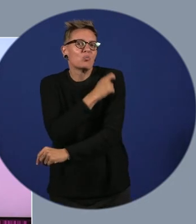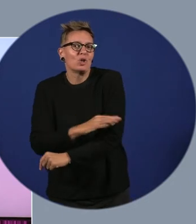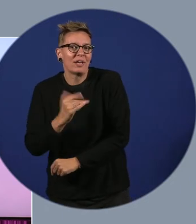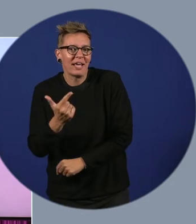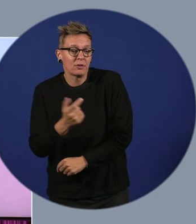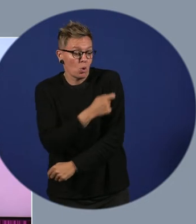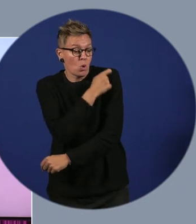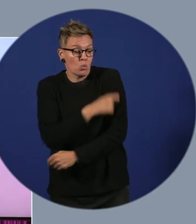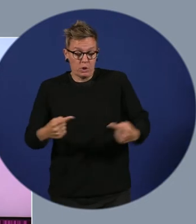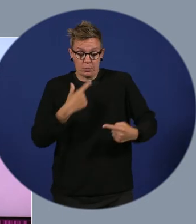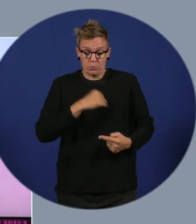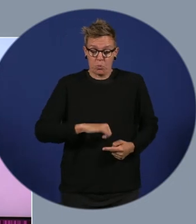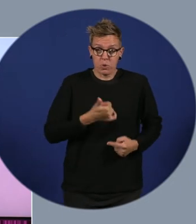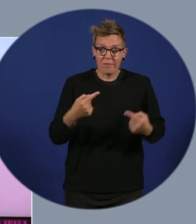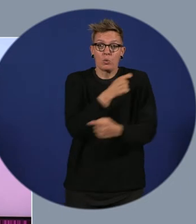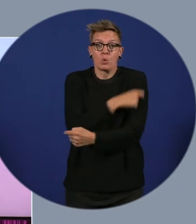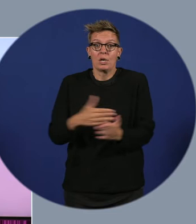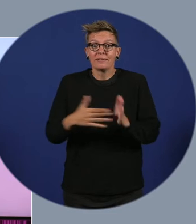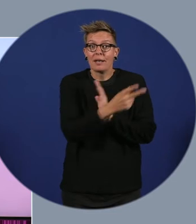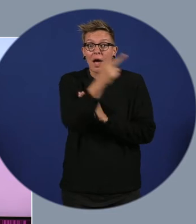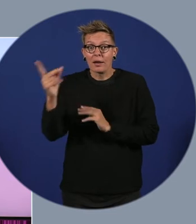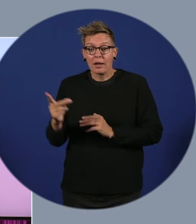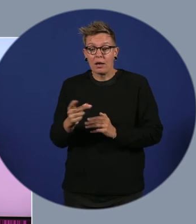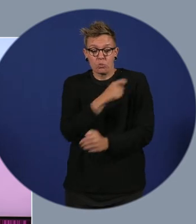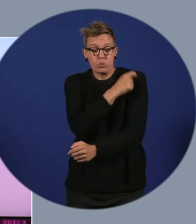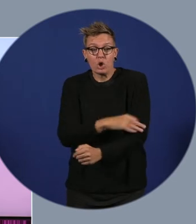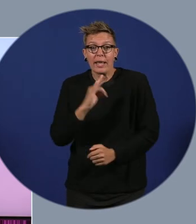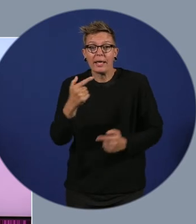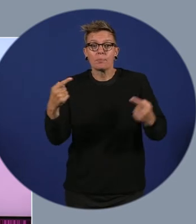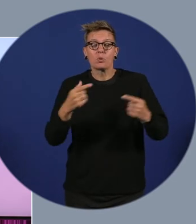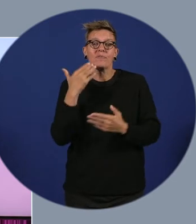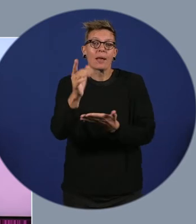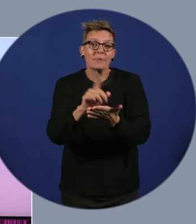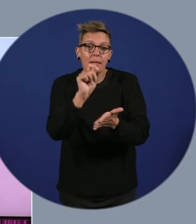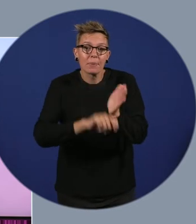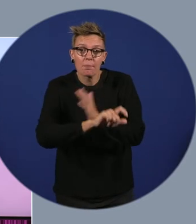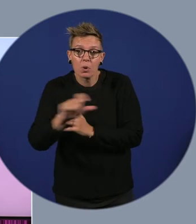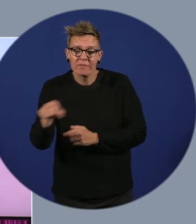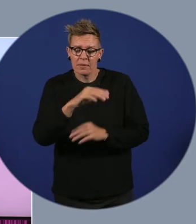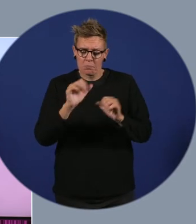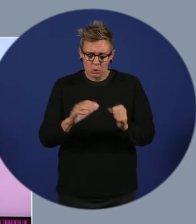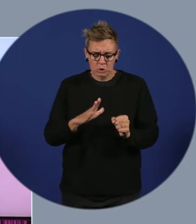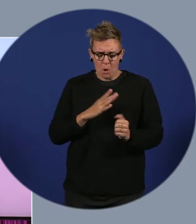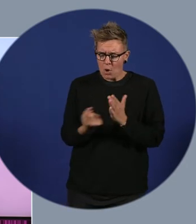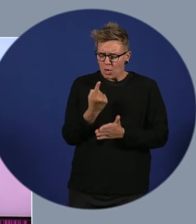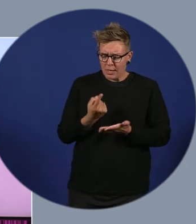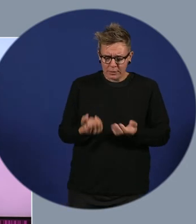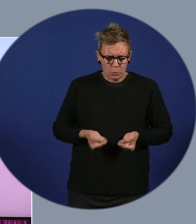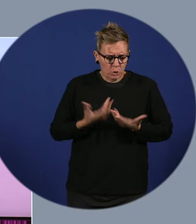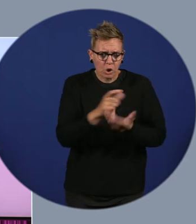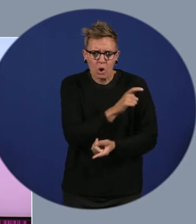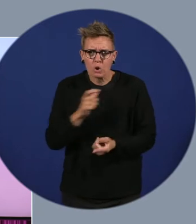gentemot oss själva, varandra, framtida medborgare. Att vara med och styra, att uttrycka oss, att bestämma, att